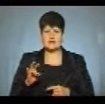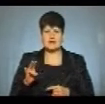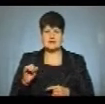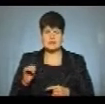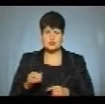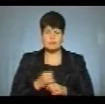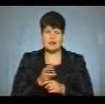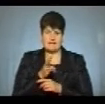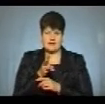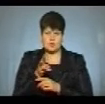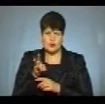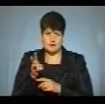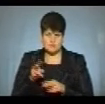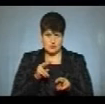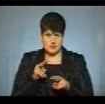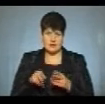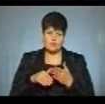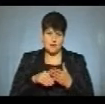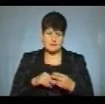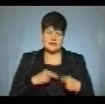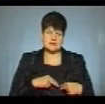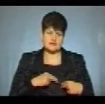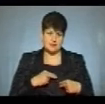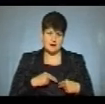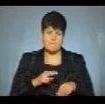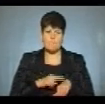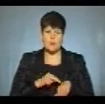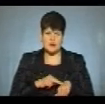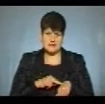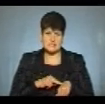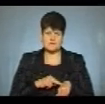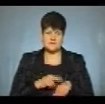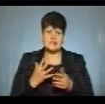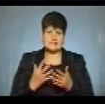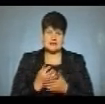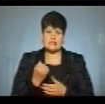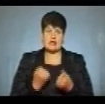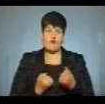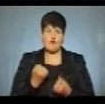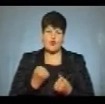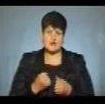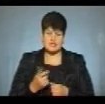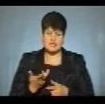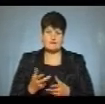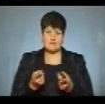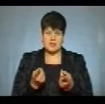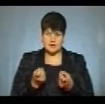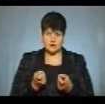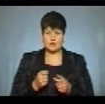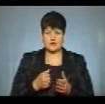поставили відеокамери спостереження, які допомагають працівникам поліції знайти водіїв і відповідно притягнути